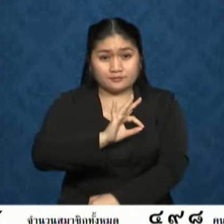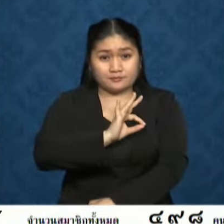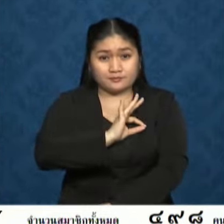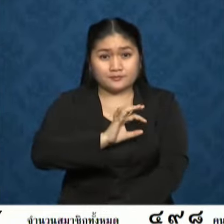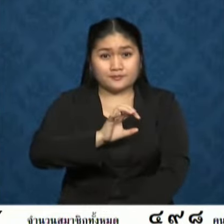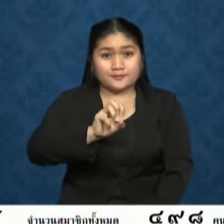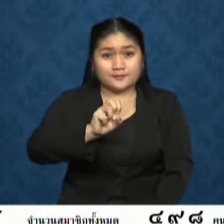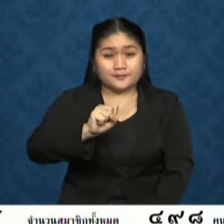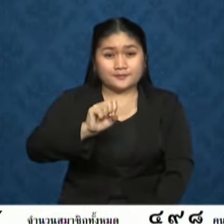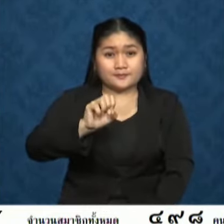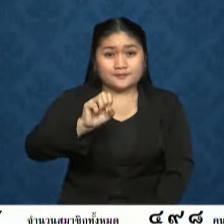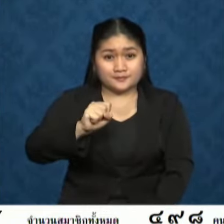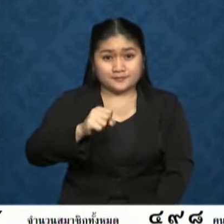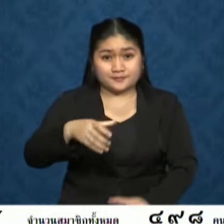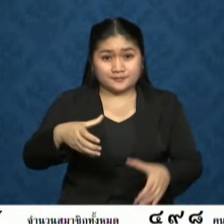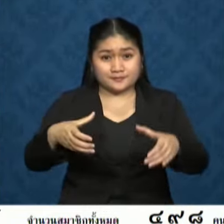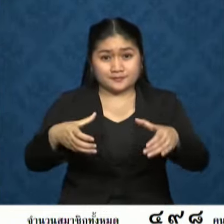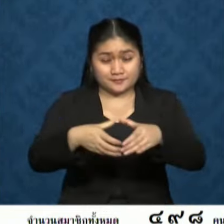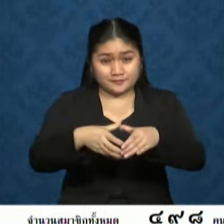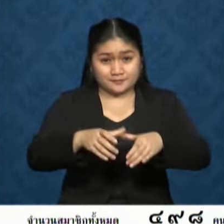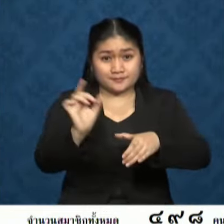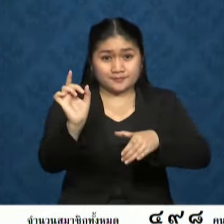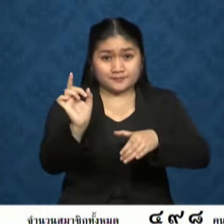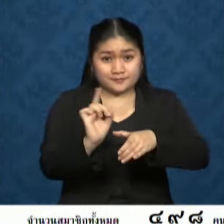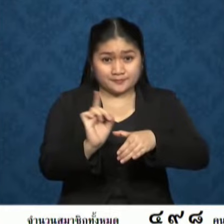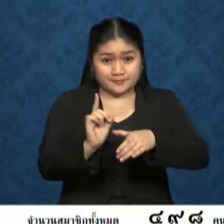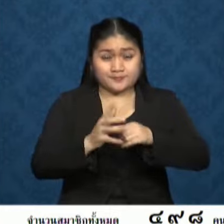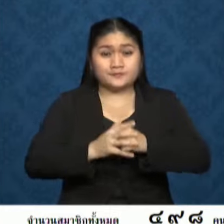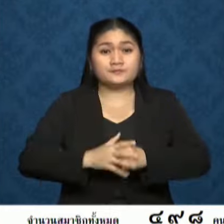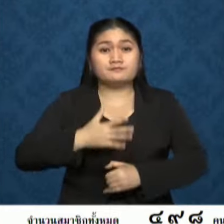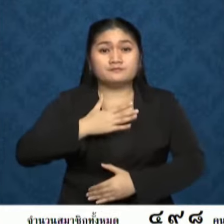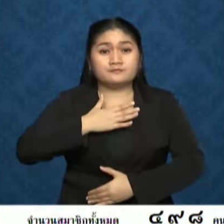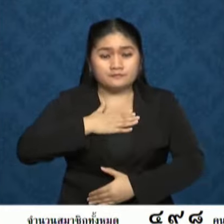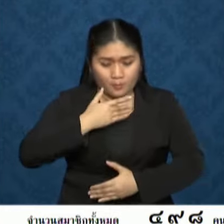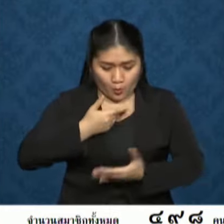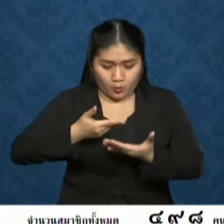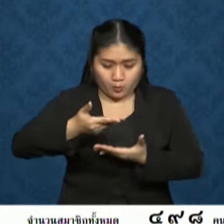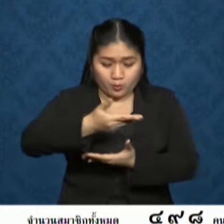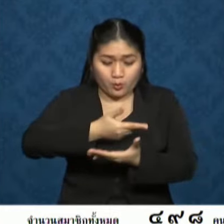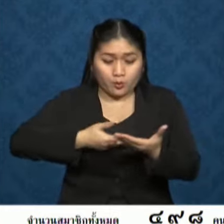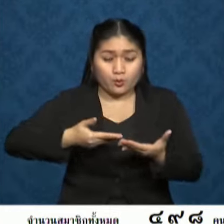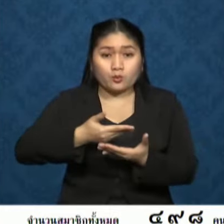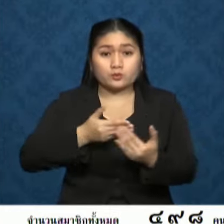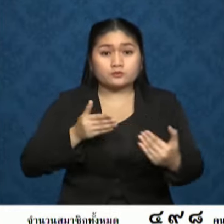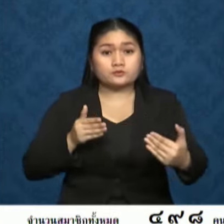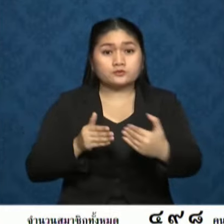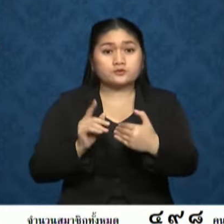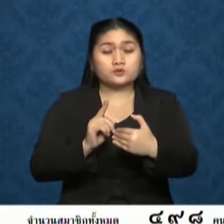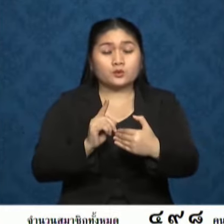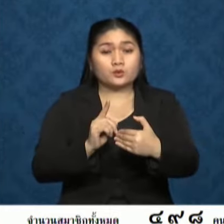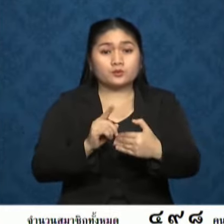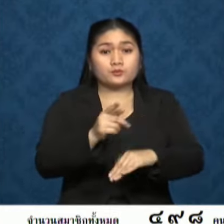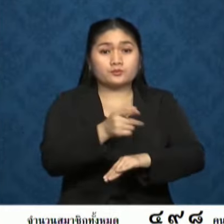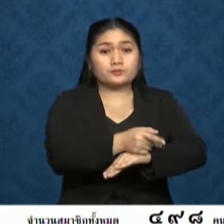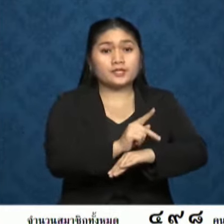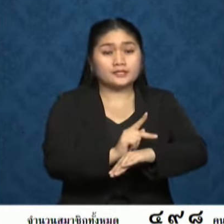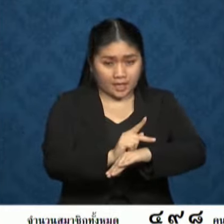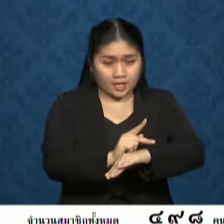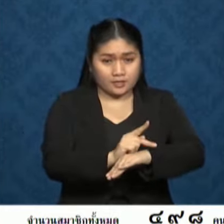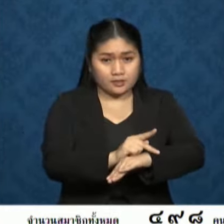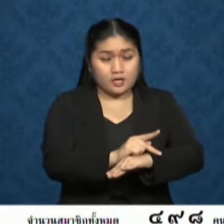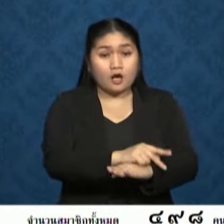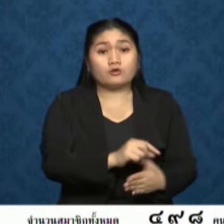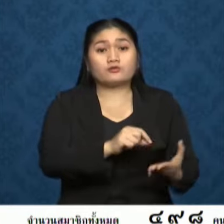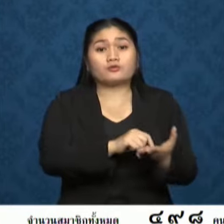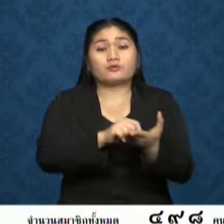ชีใดชื่อพักรวมไทรสรางชาติผมค่ะ ขอหาหือท่ประยังกระทรวงสาทธสุข